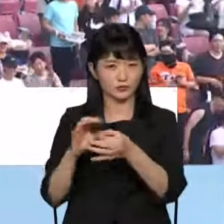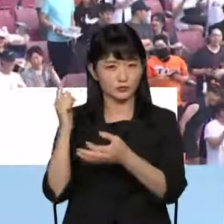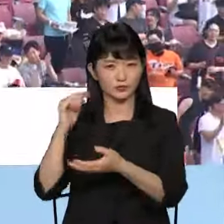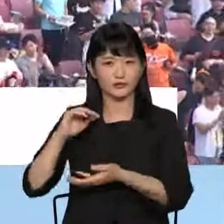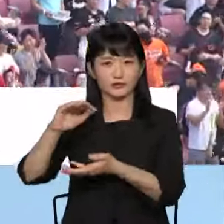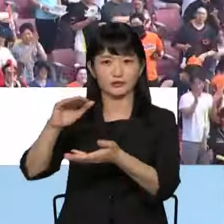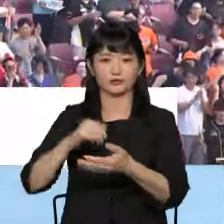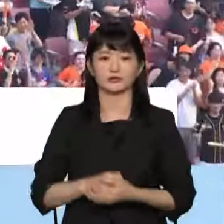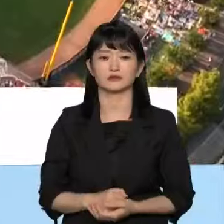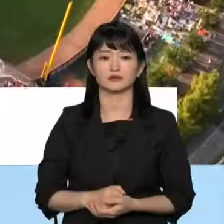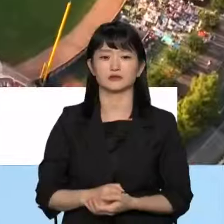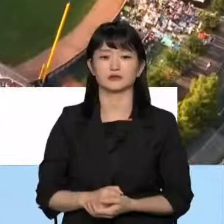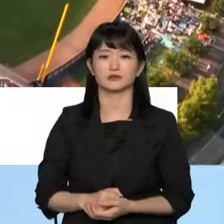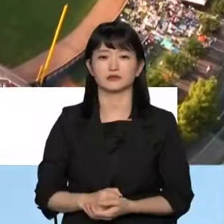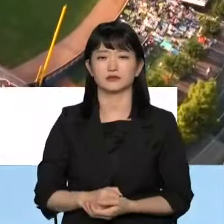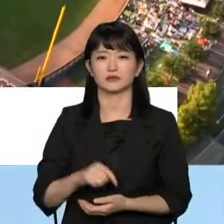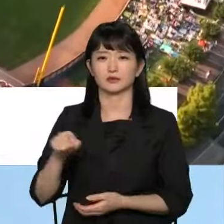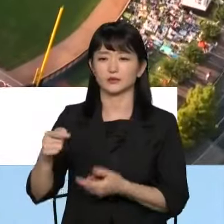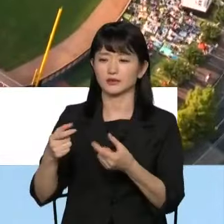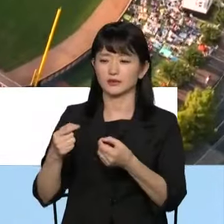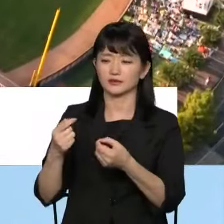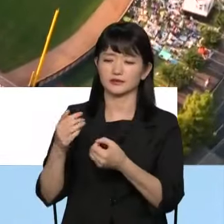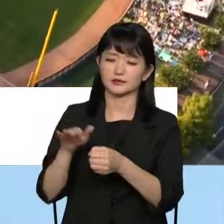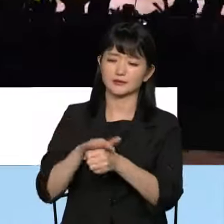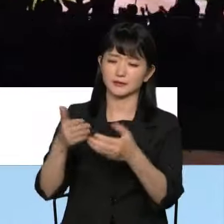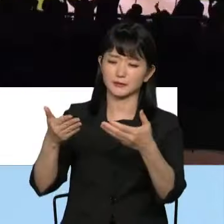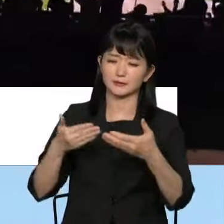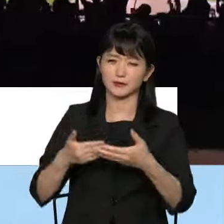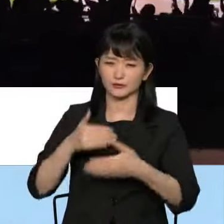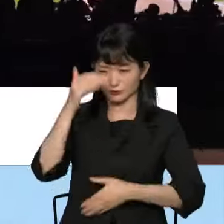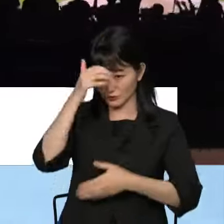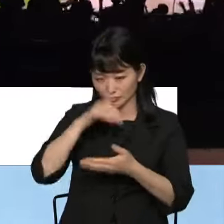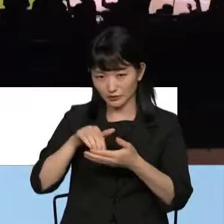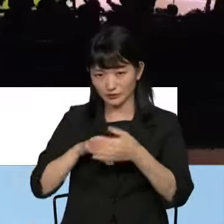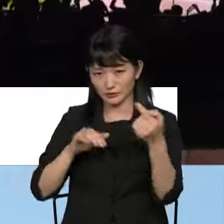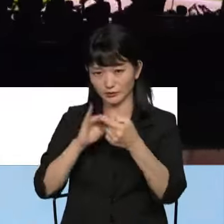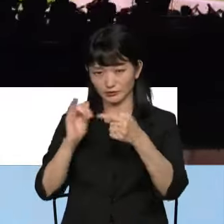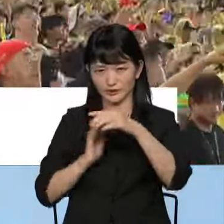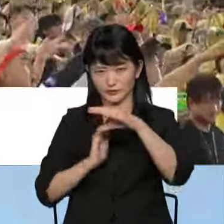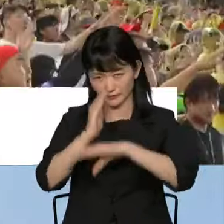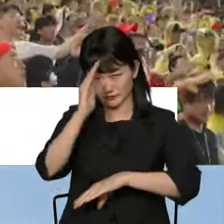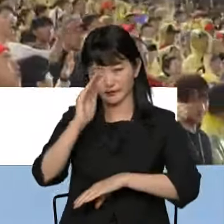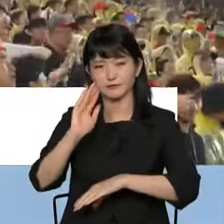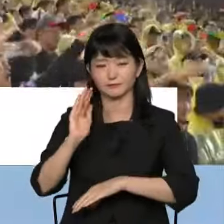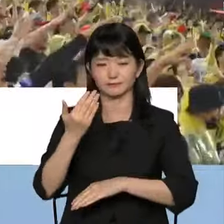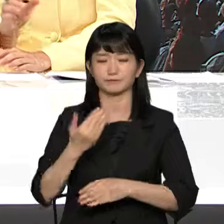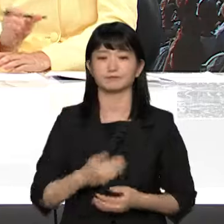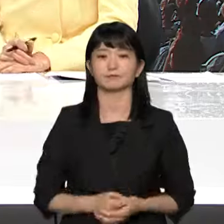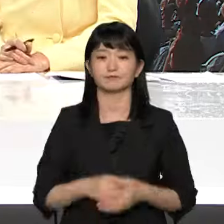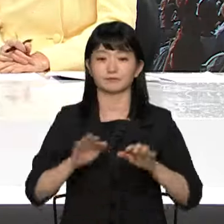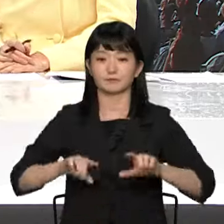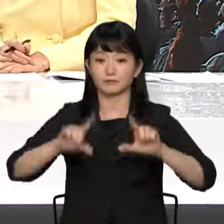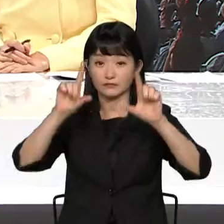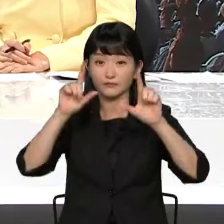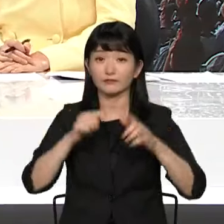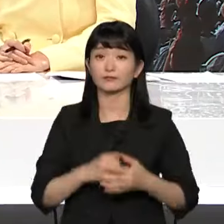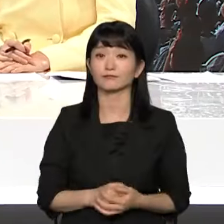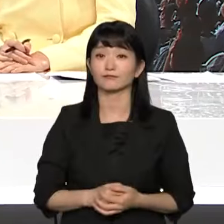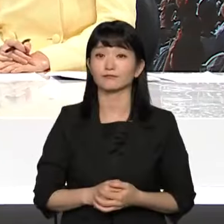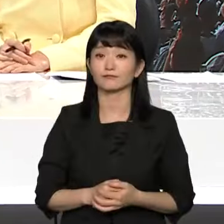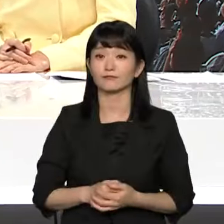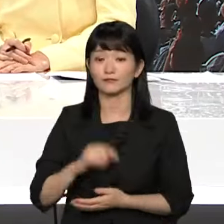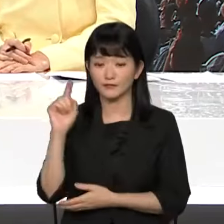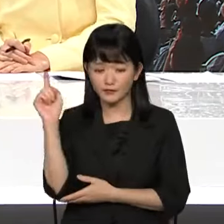정말 말도 안 되는 그런 사랑을 받아서 진짜 1,000만이 넘는 그런 사랑을 받고 있는 계기가 된 거죠. 네. 올해 이렇게 유독